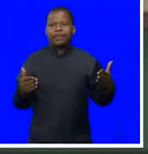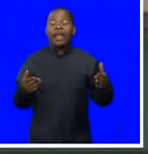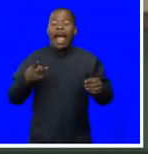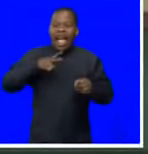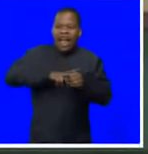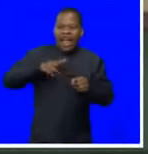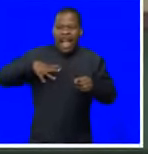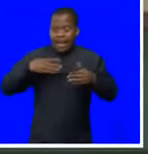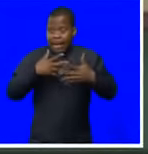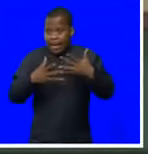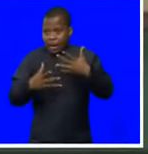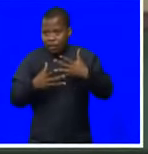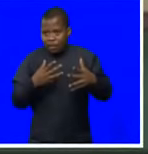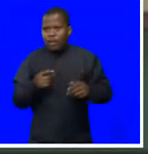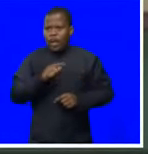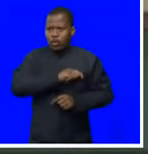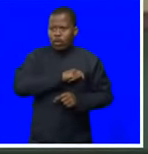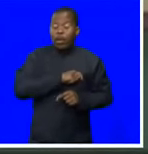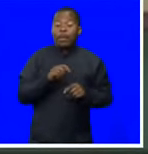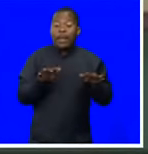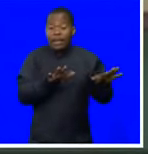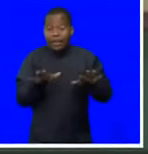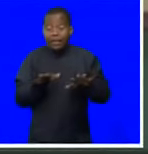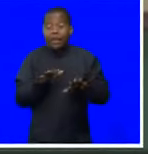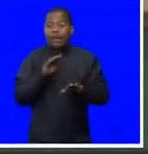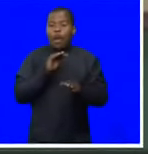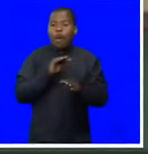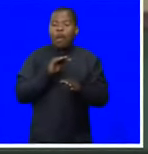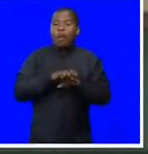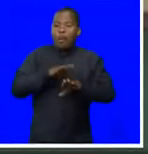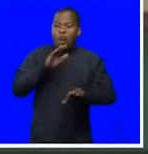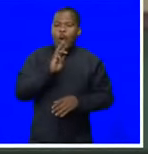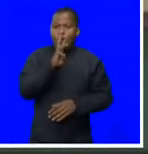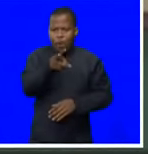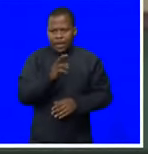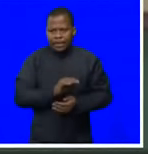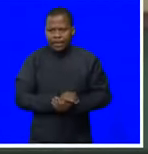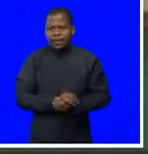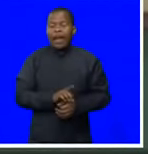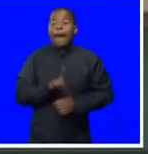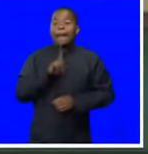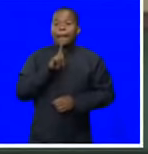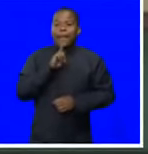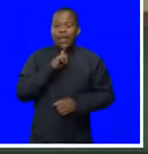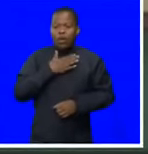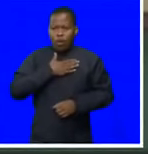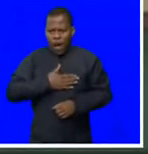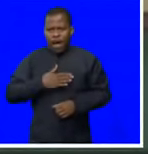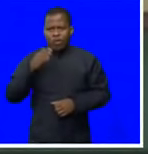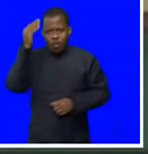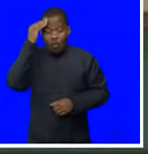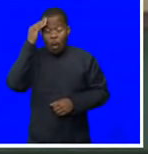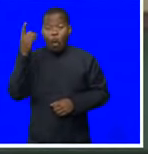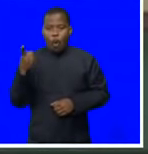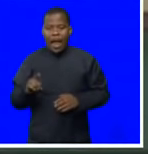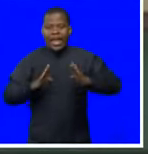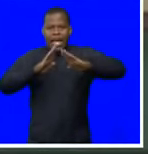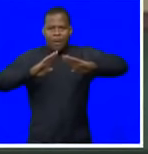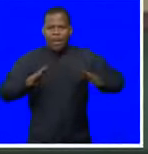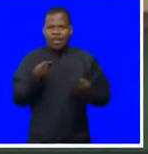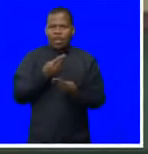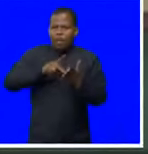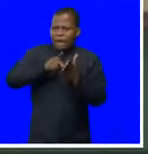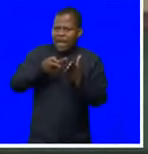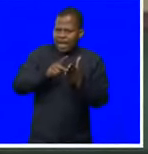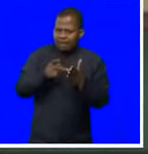letitsite letawenda kubede ihlala kahle evene singabe litiko lihleleni ke ukuthi hlangabetane